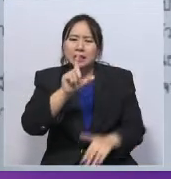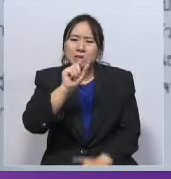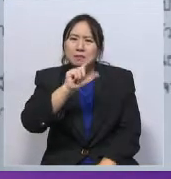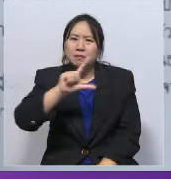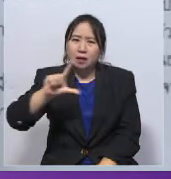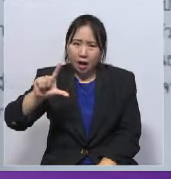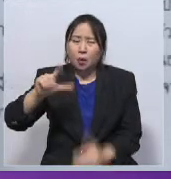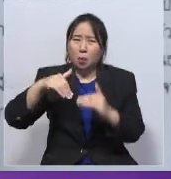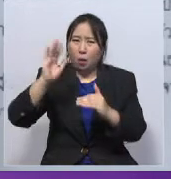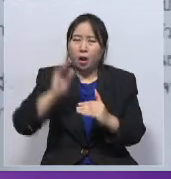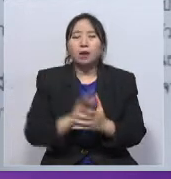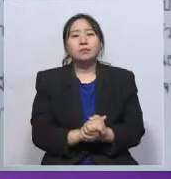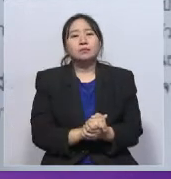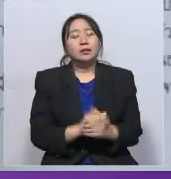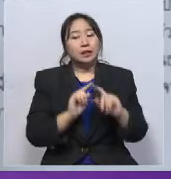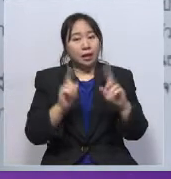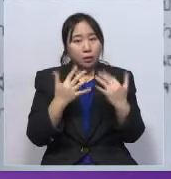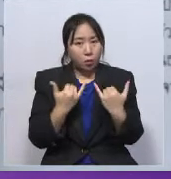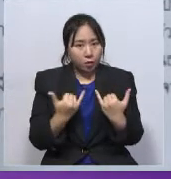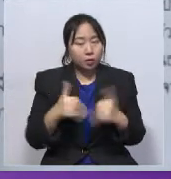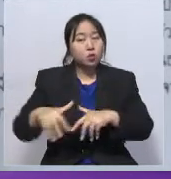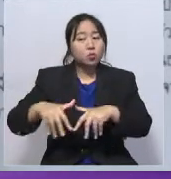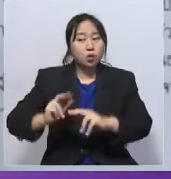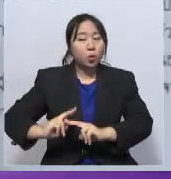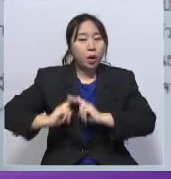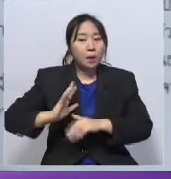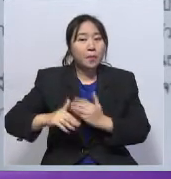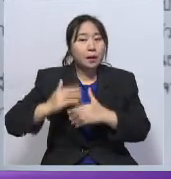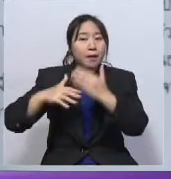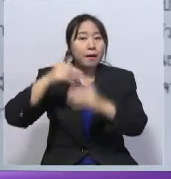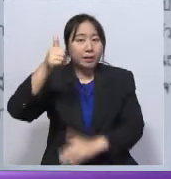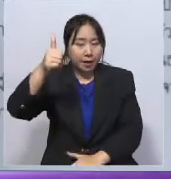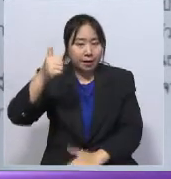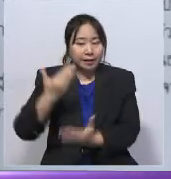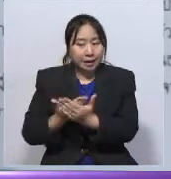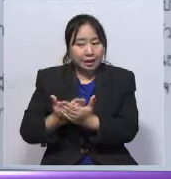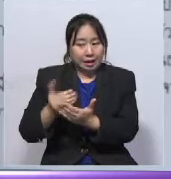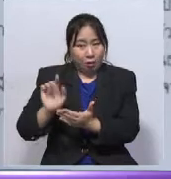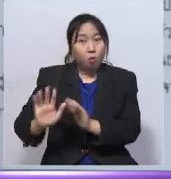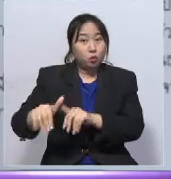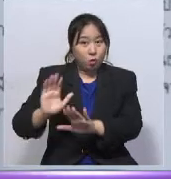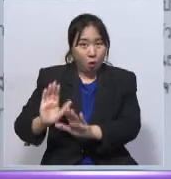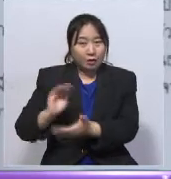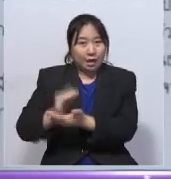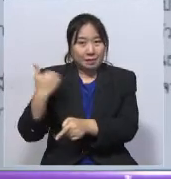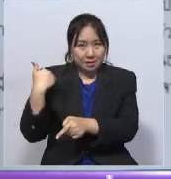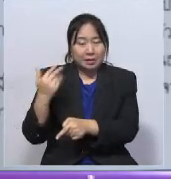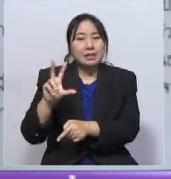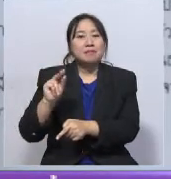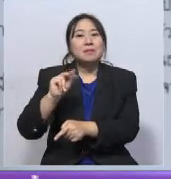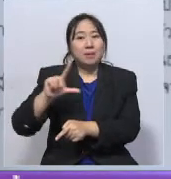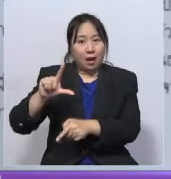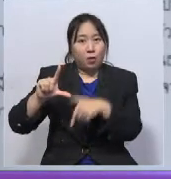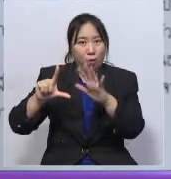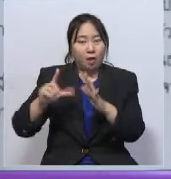ข้อมูลแต่ตอนนี้ชุมชนพัฒนาตัวเองขึ้นไม่ได้ในชุมชนเองมีเงินอยู่30ล้านก็เรียกว่า